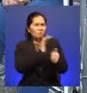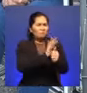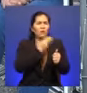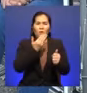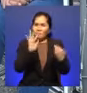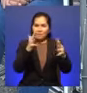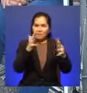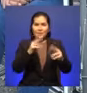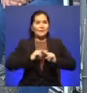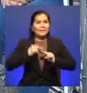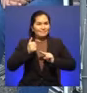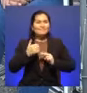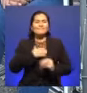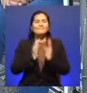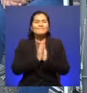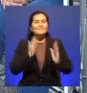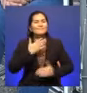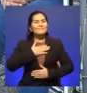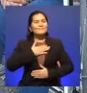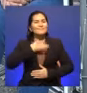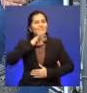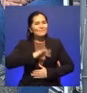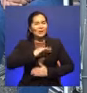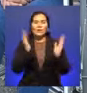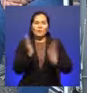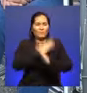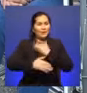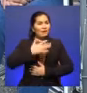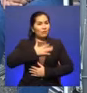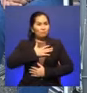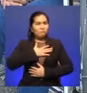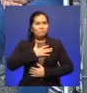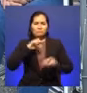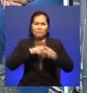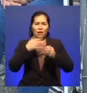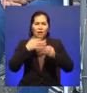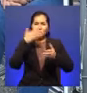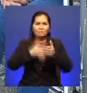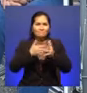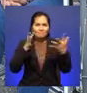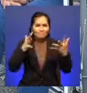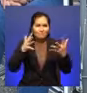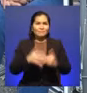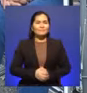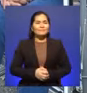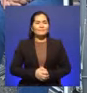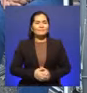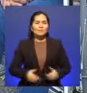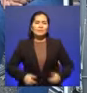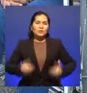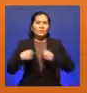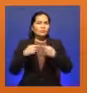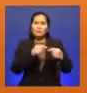ากจะขอบคุณท่านที่ทำให้รู้สึกว่าความพิการของเรานี้ไม่ใช่ปัญหาหรืออุปสรรคในการดำรงชีวิตต่อไป